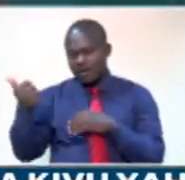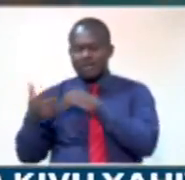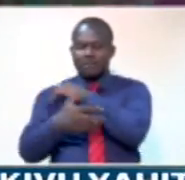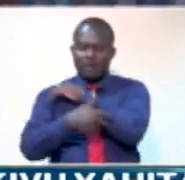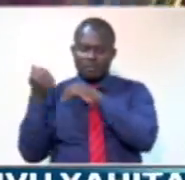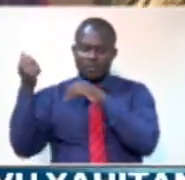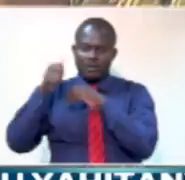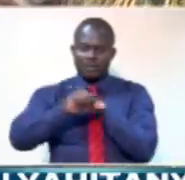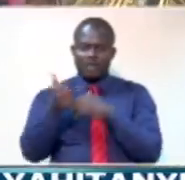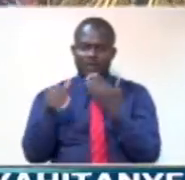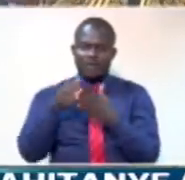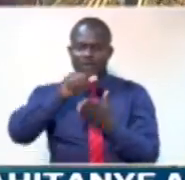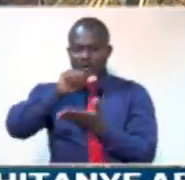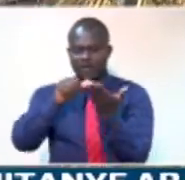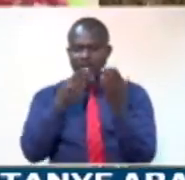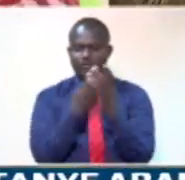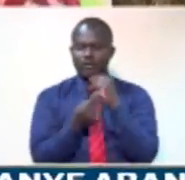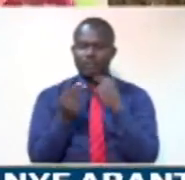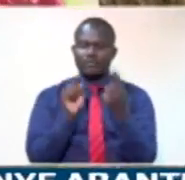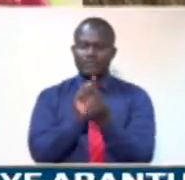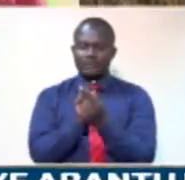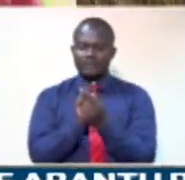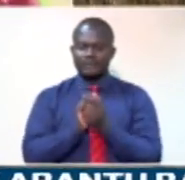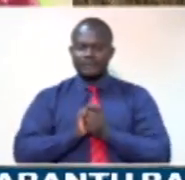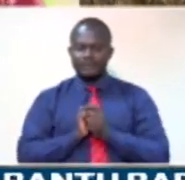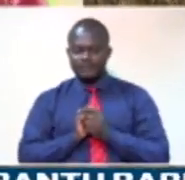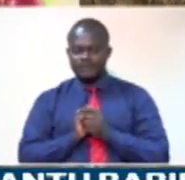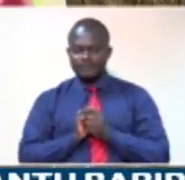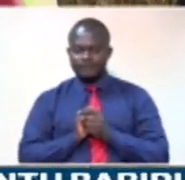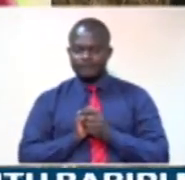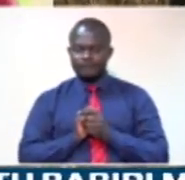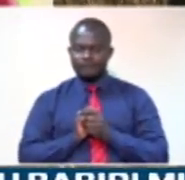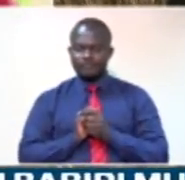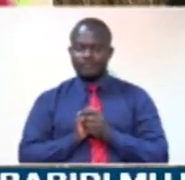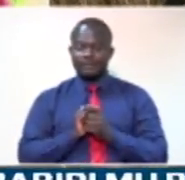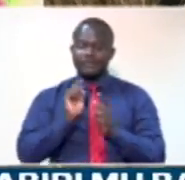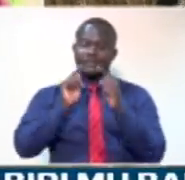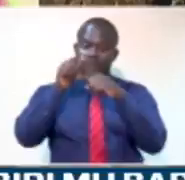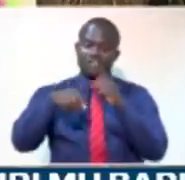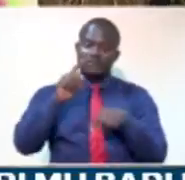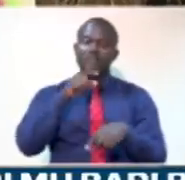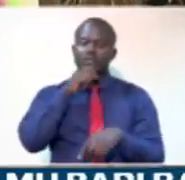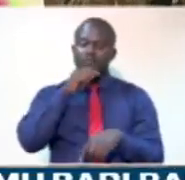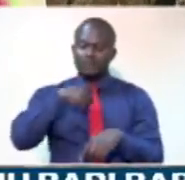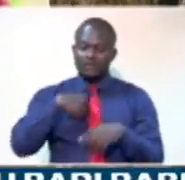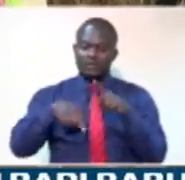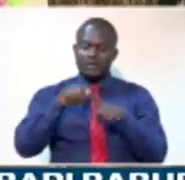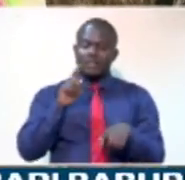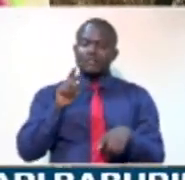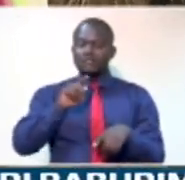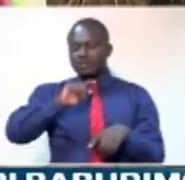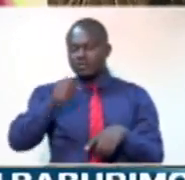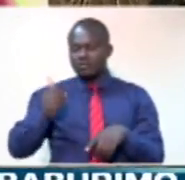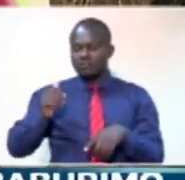ibyabo, abandi byombi byabahuriyeho. Magaidi walinchinja mume. Ibyihebe byanyiciye umugabo. Bica muno mu kazi